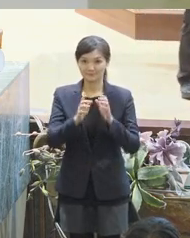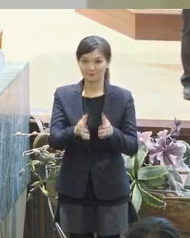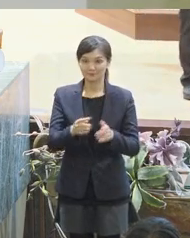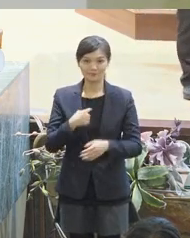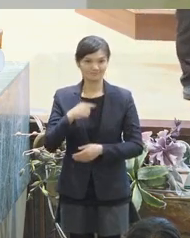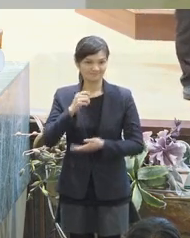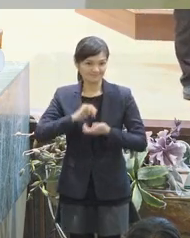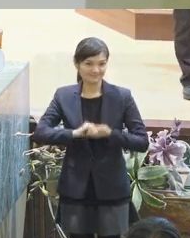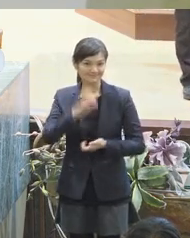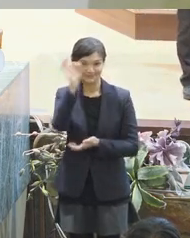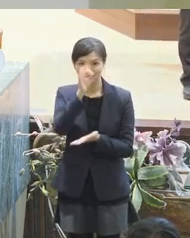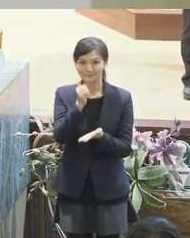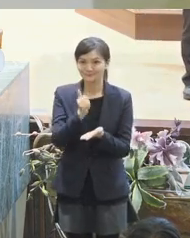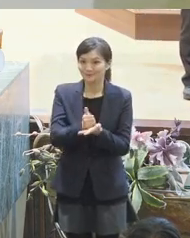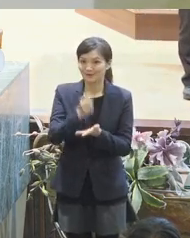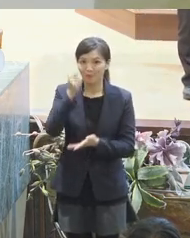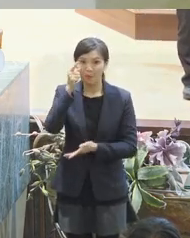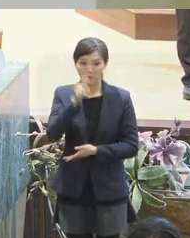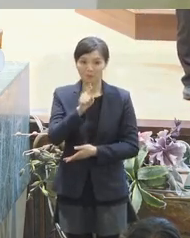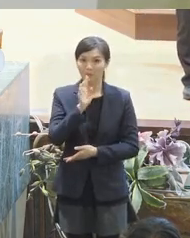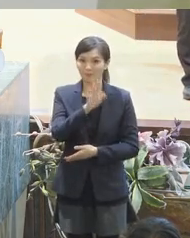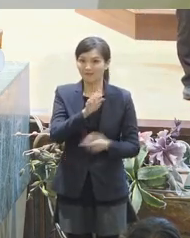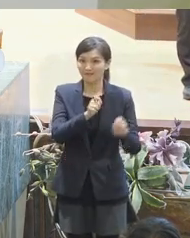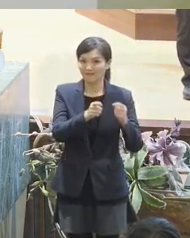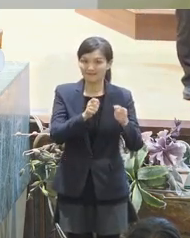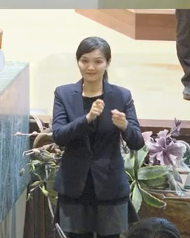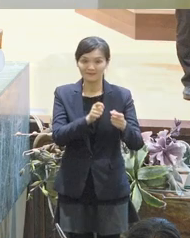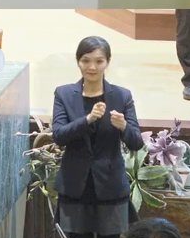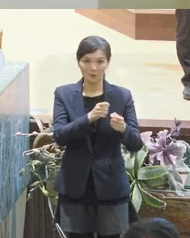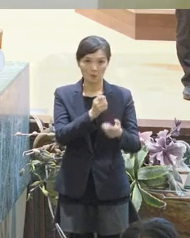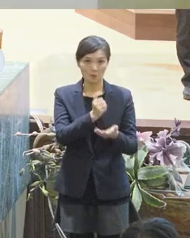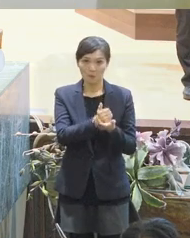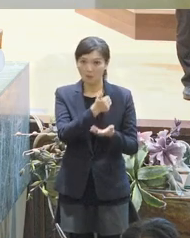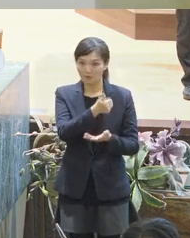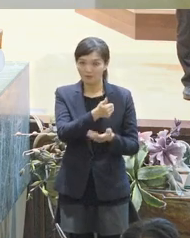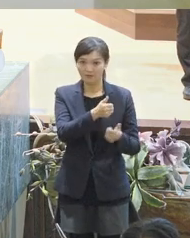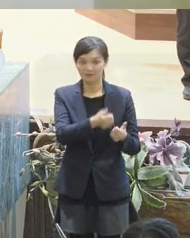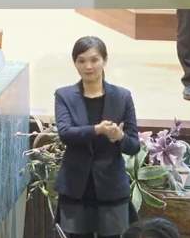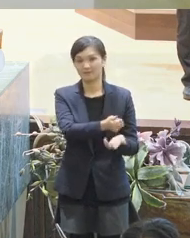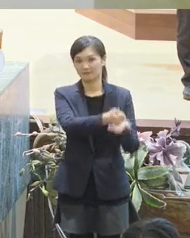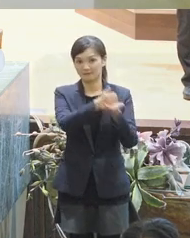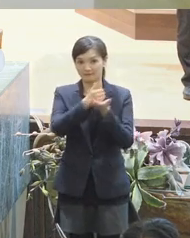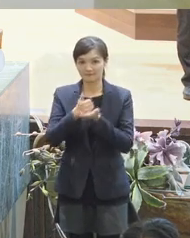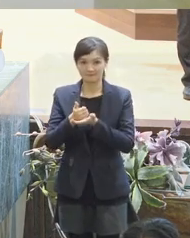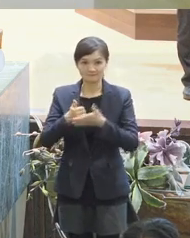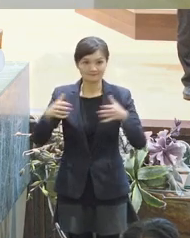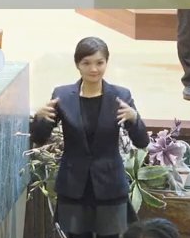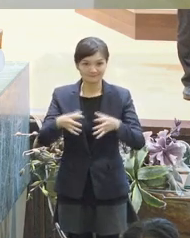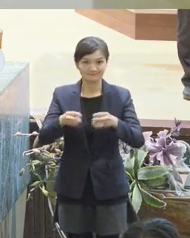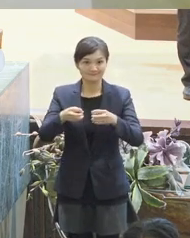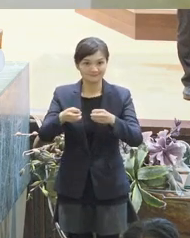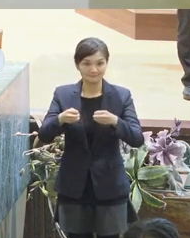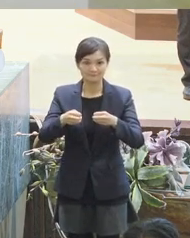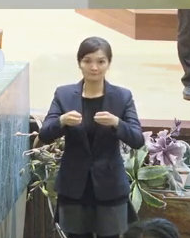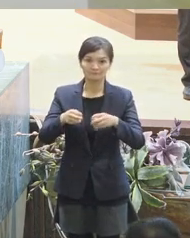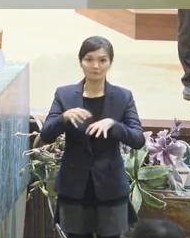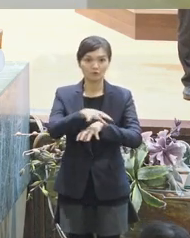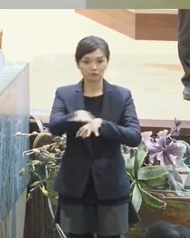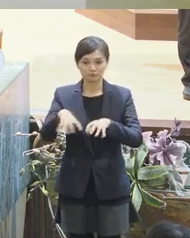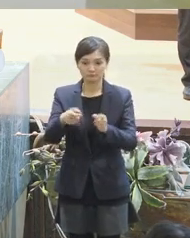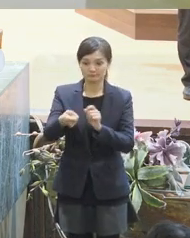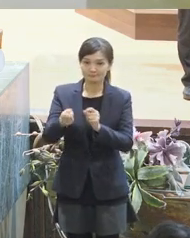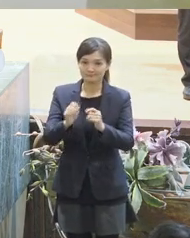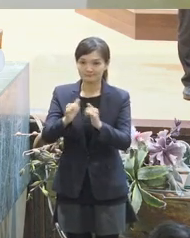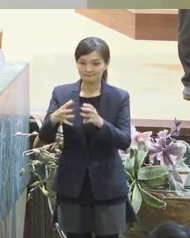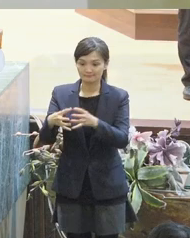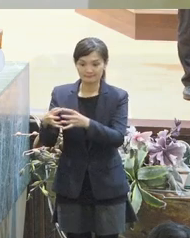到在地的人来讲一下，那在地的社群的形成，大家是怎么做的？那大家在这里面